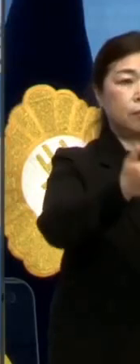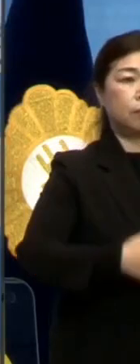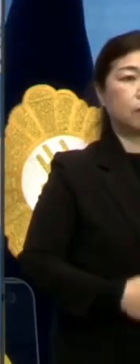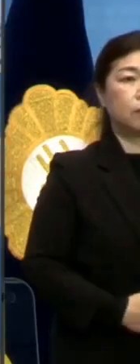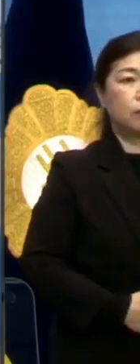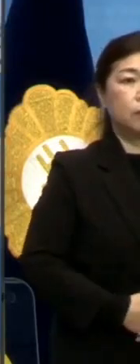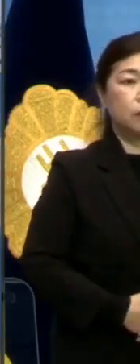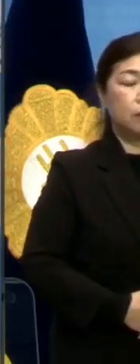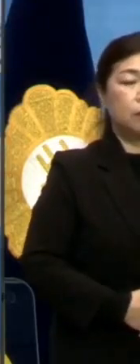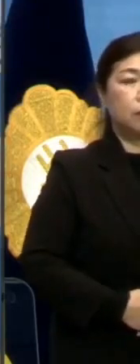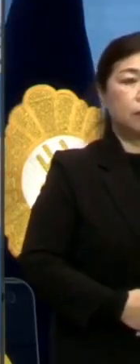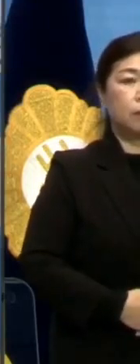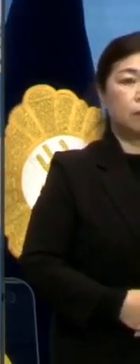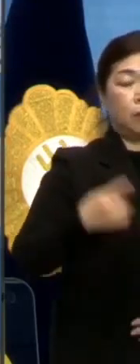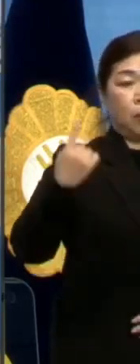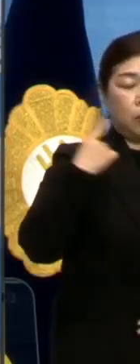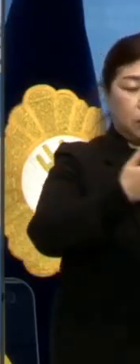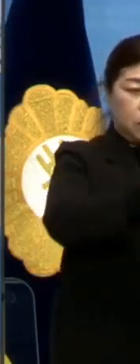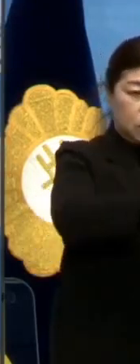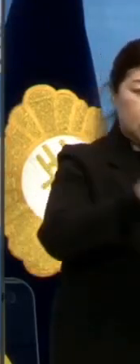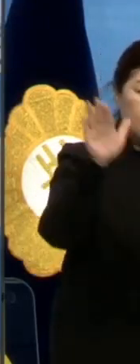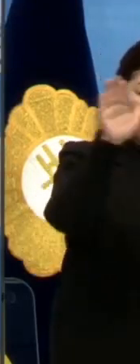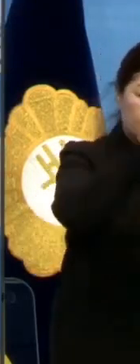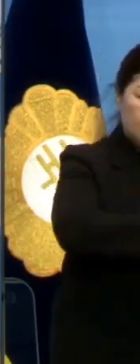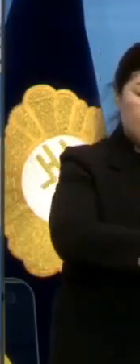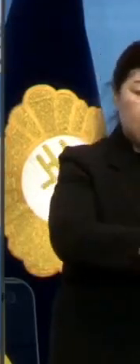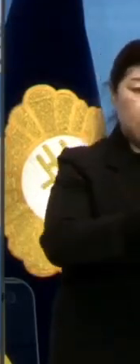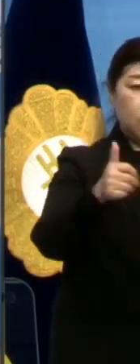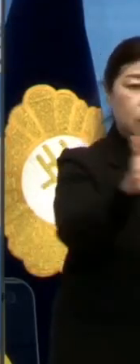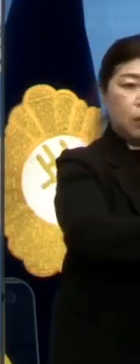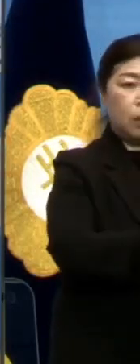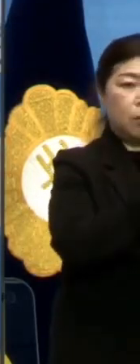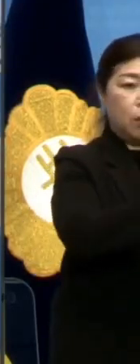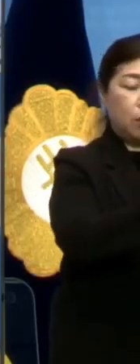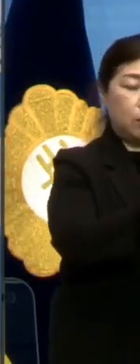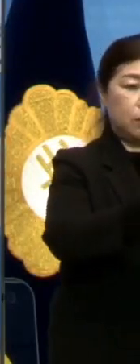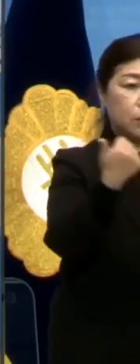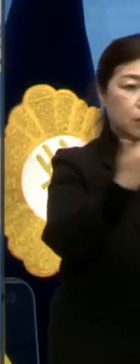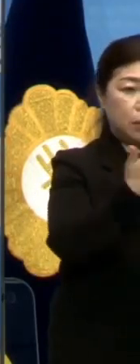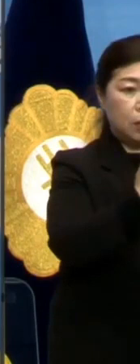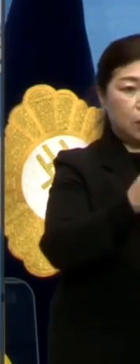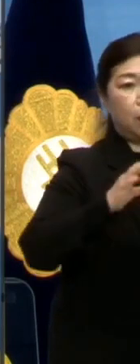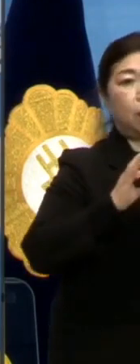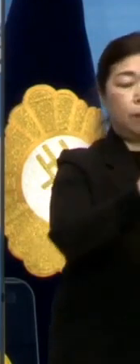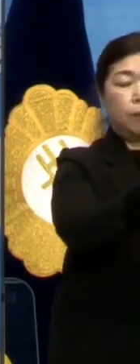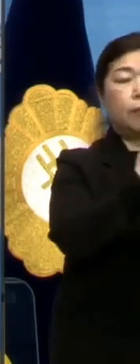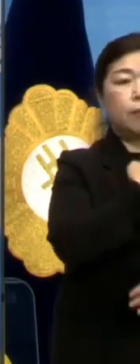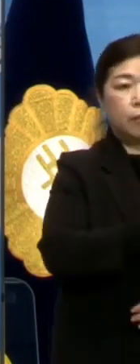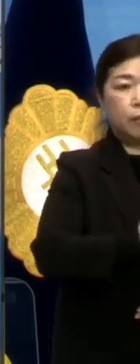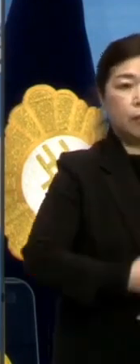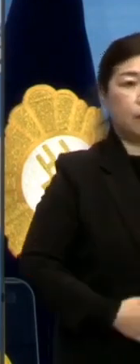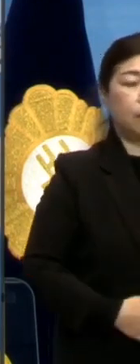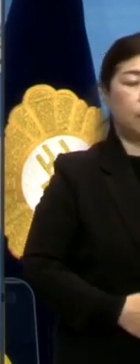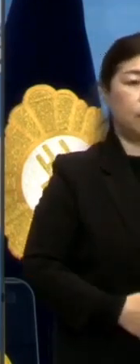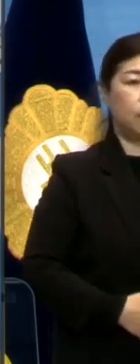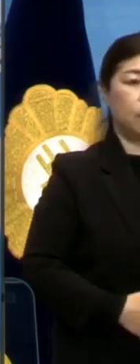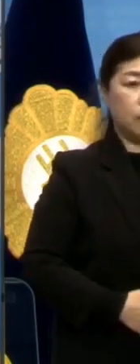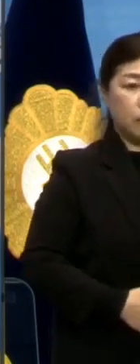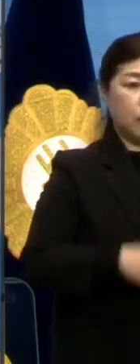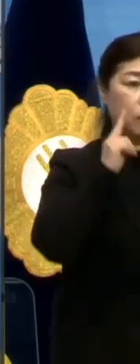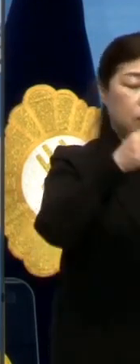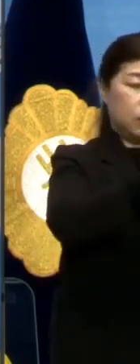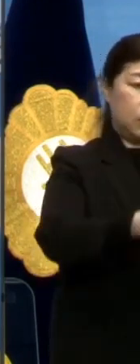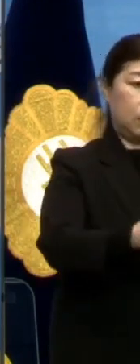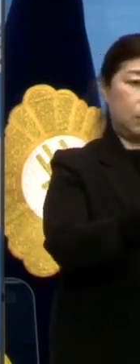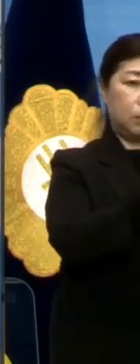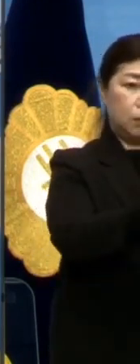말씀드리겠습니다. 어제 늦은 밤까지 국회 법사위 법안 심사 소위가 진행되었습니다.